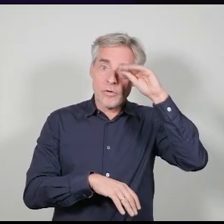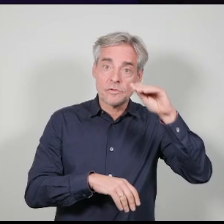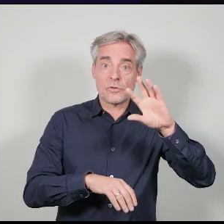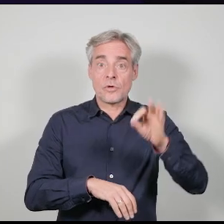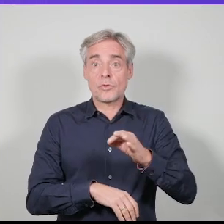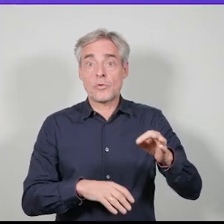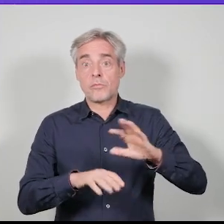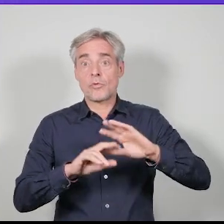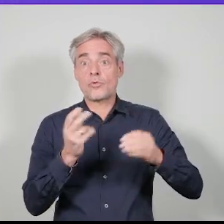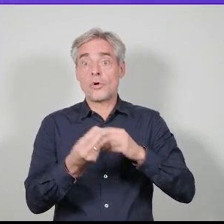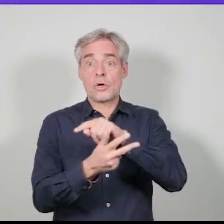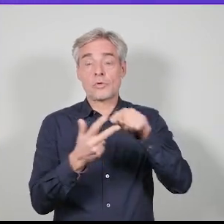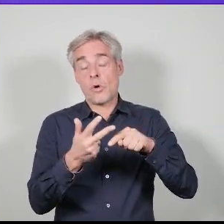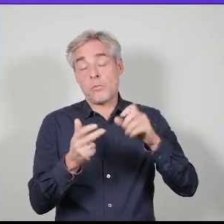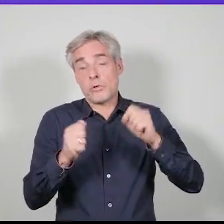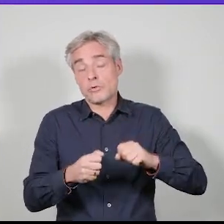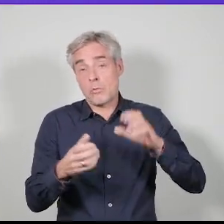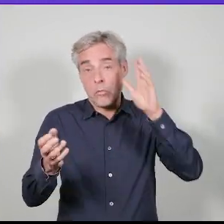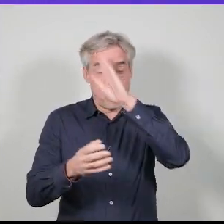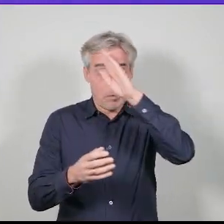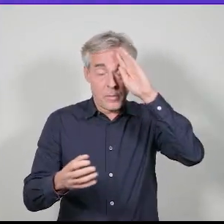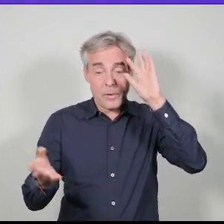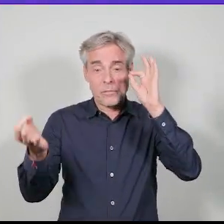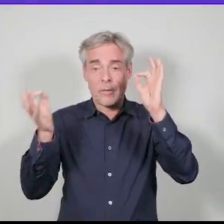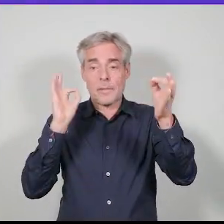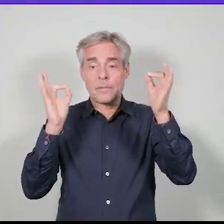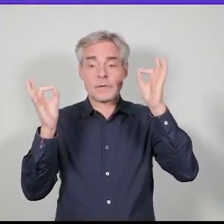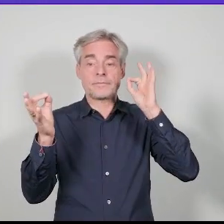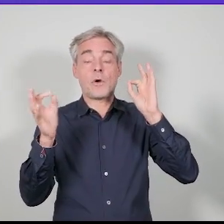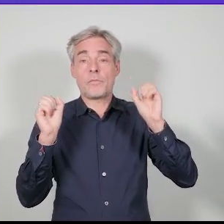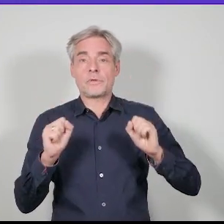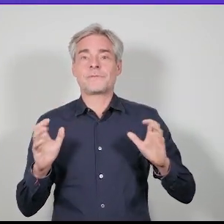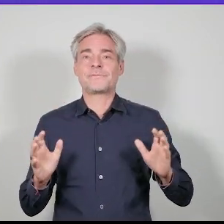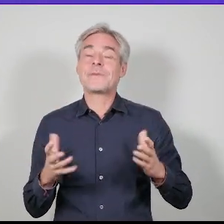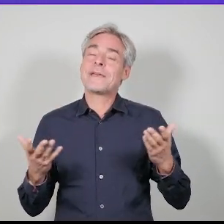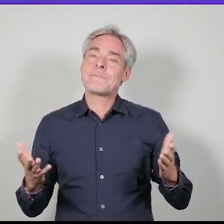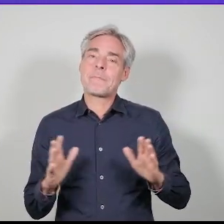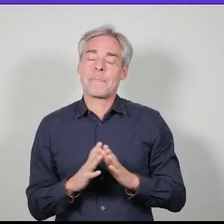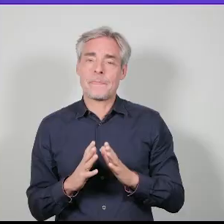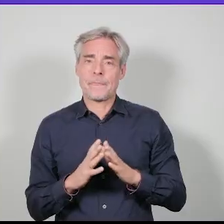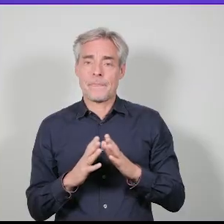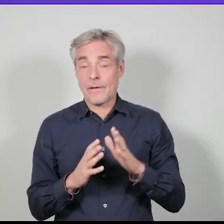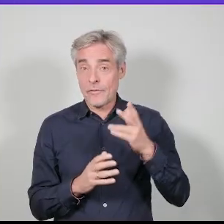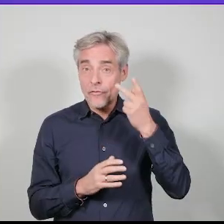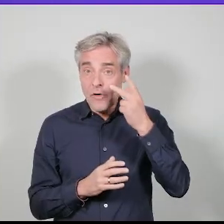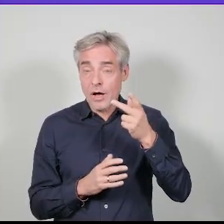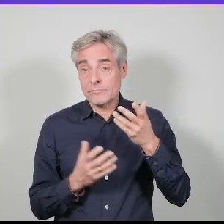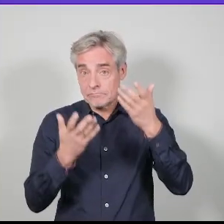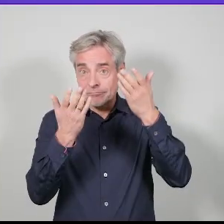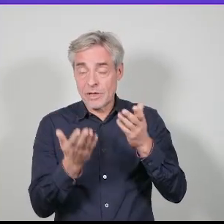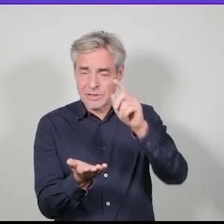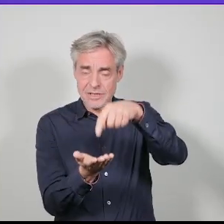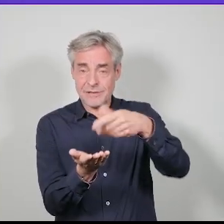d'accompagnement. Des fois, on est les trois, selon comment on tourne les prismes. Mais de voir de ce lieu,